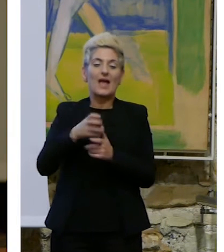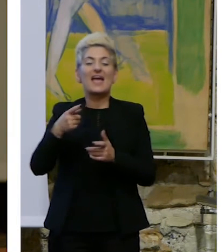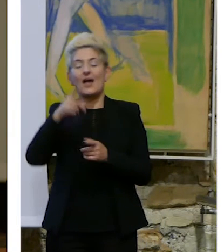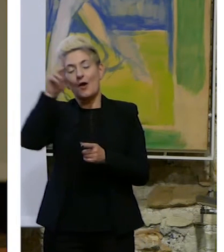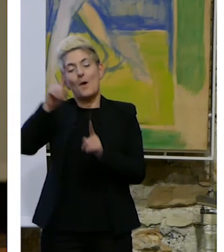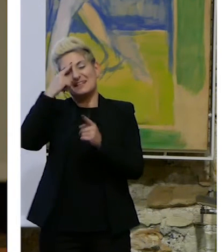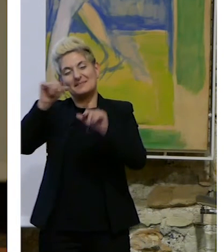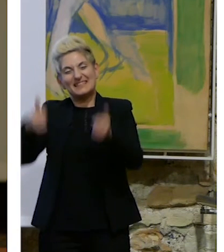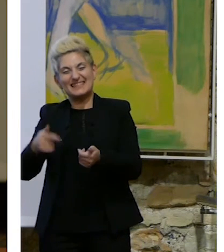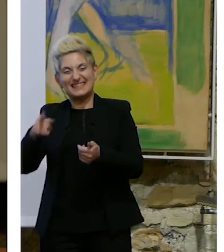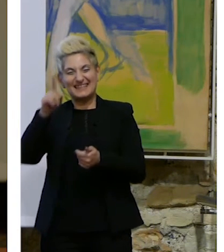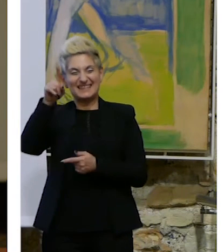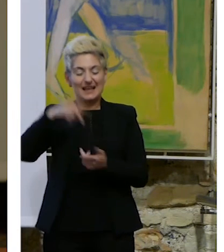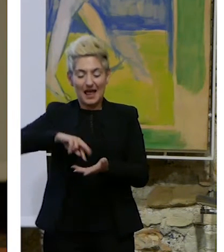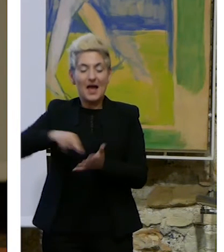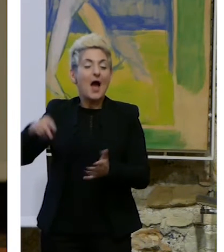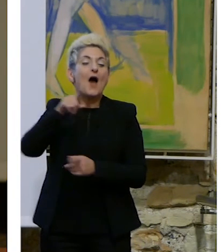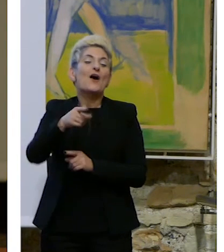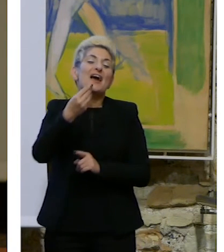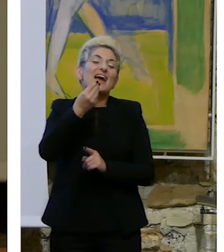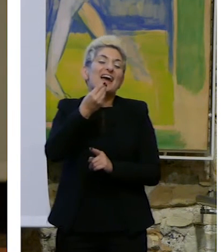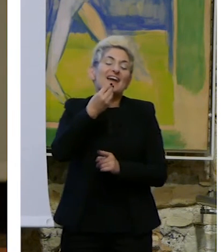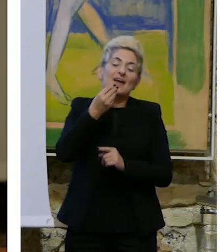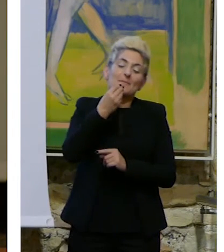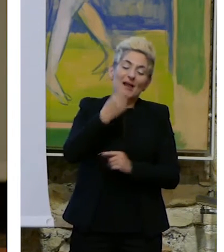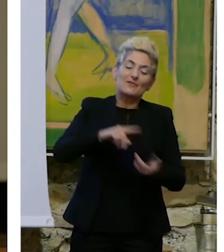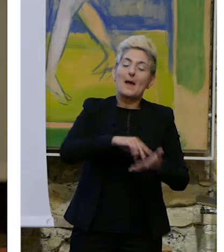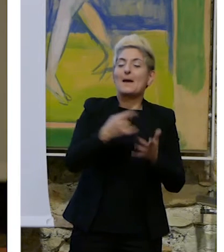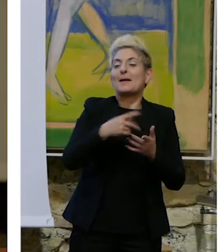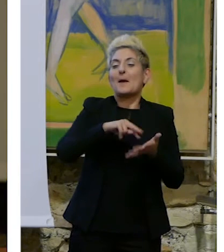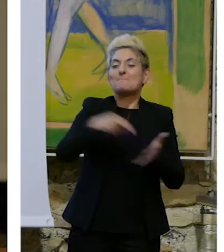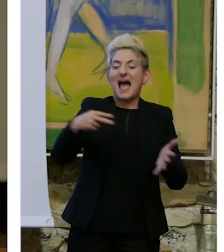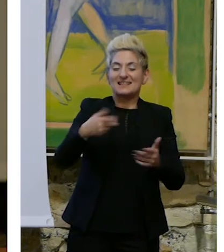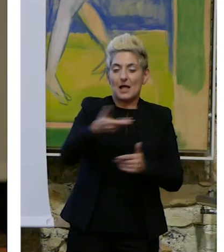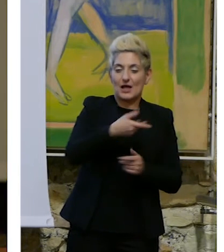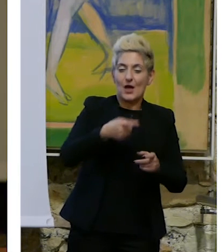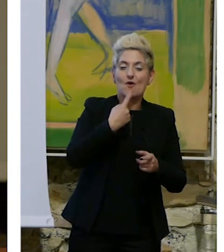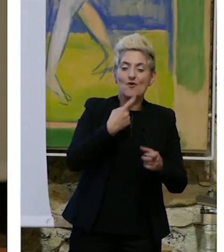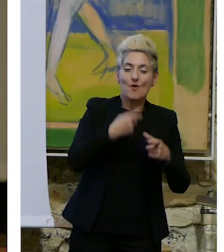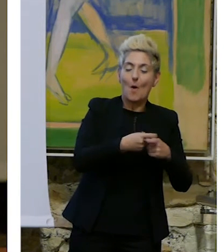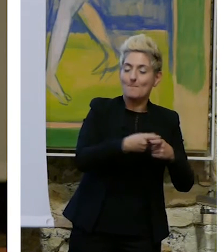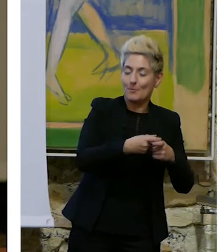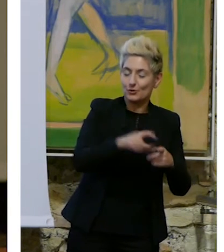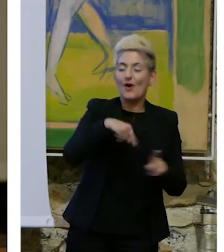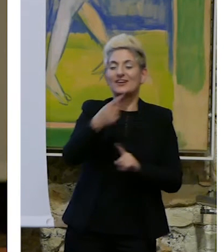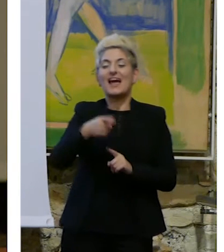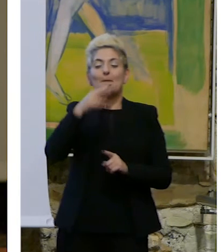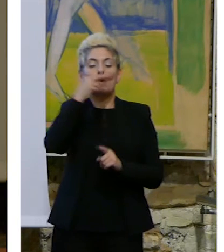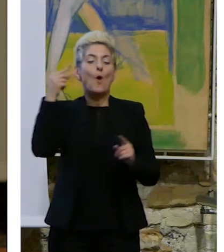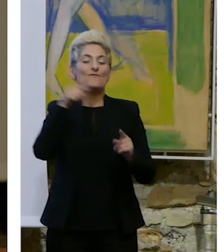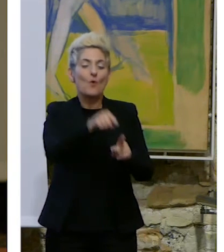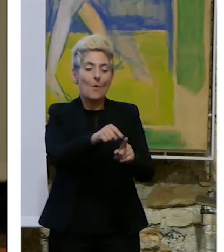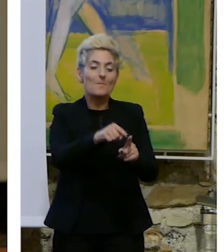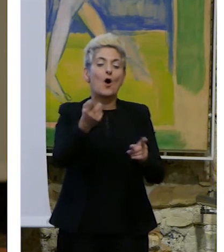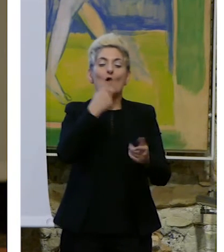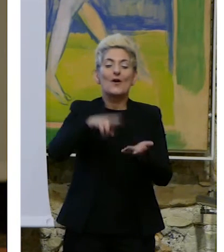partenopeo dello spaghetto con la pomarola, il profumo francese del foie gras in un pâté e il